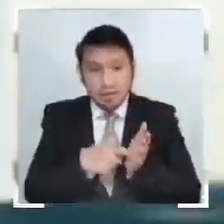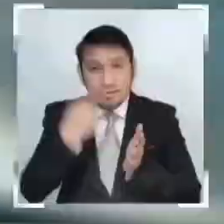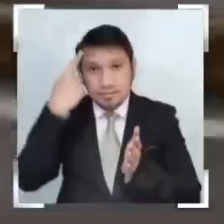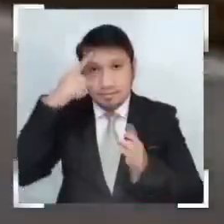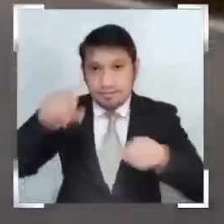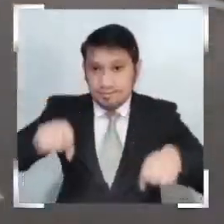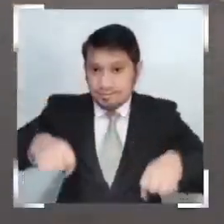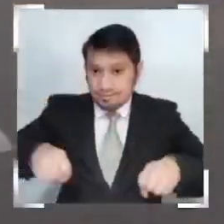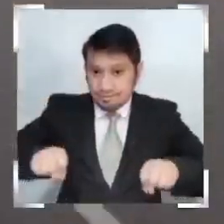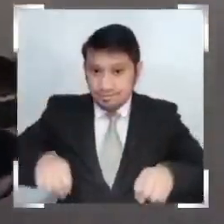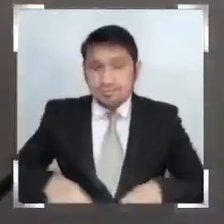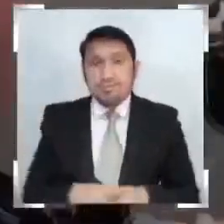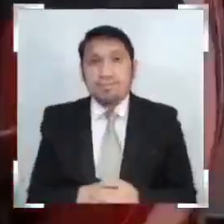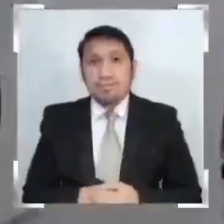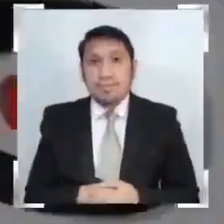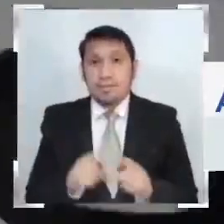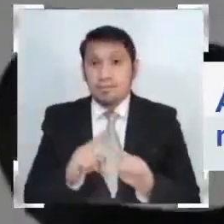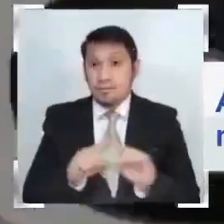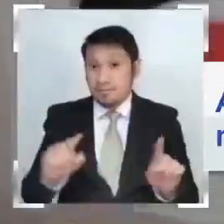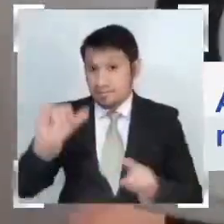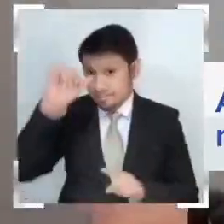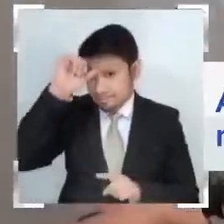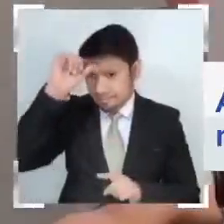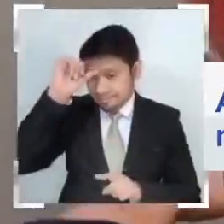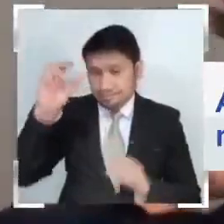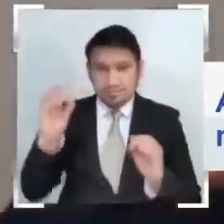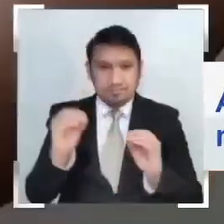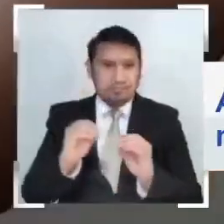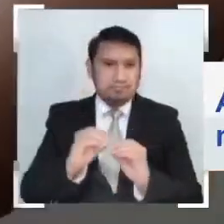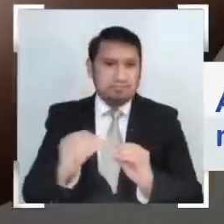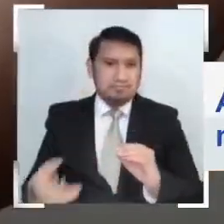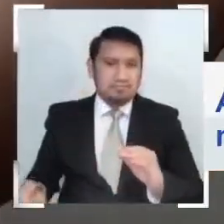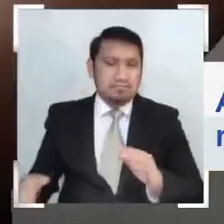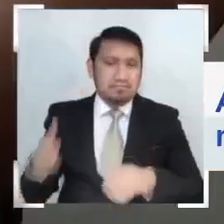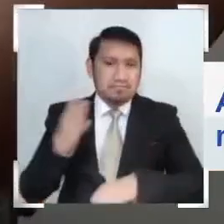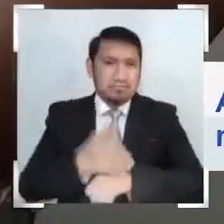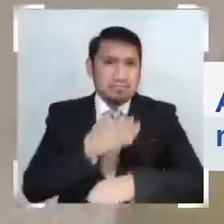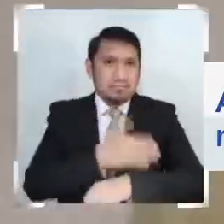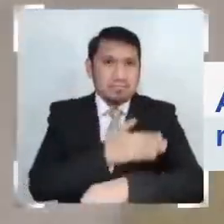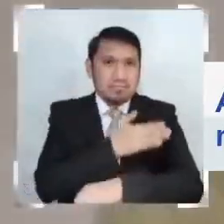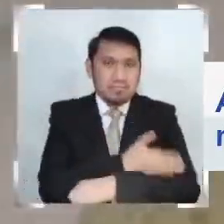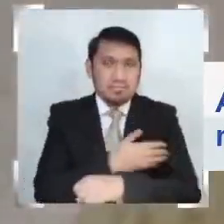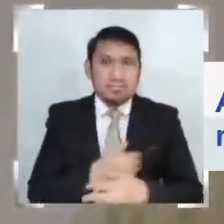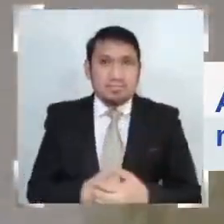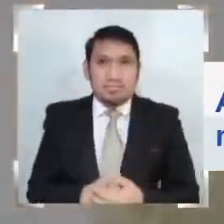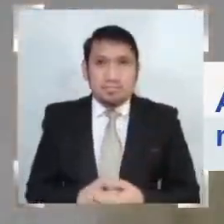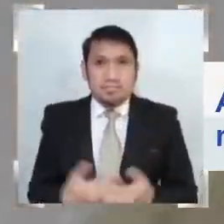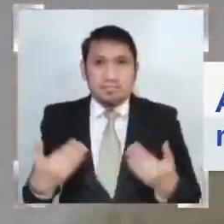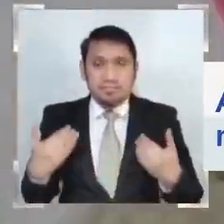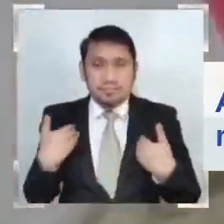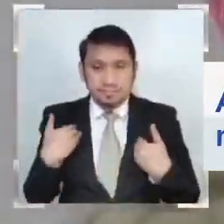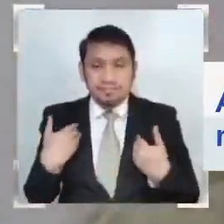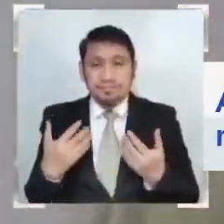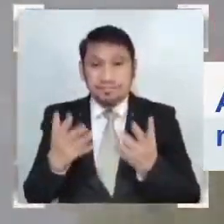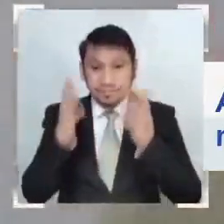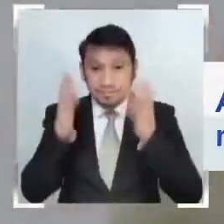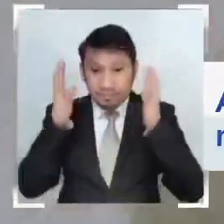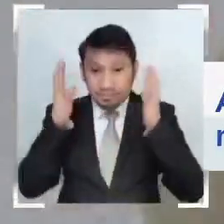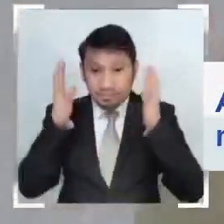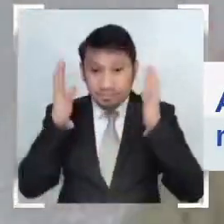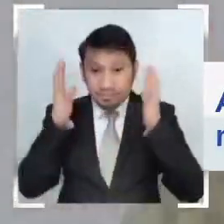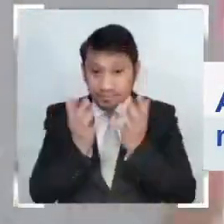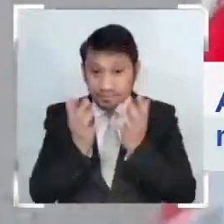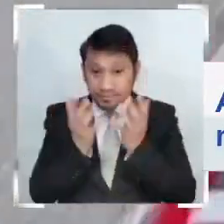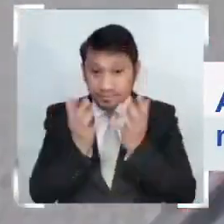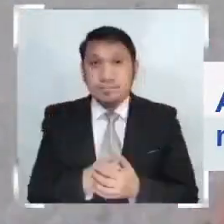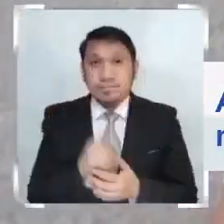angkas. Pero sa India, ni-level up pa nila ito. A breath of fresh air, ika nga. Dahil ang naimbentoroong helmet,